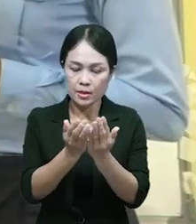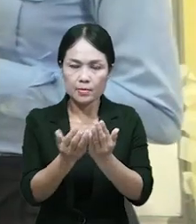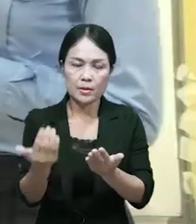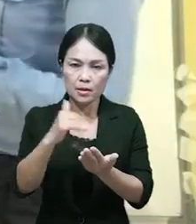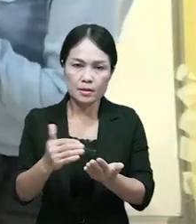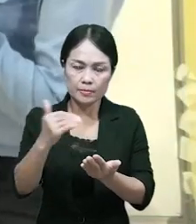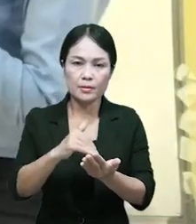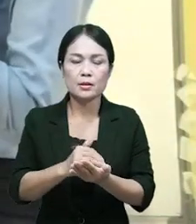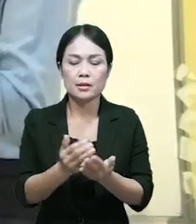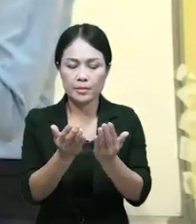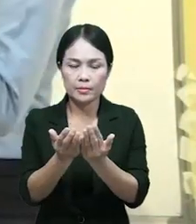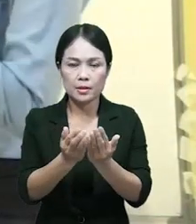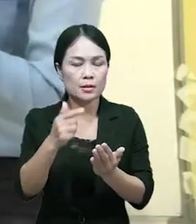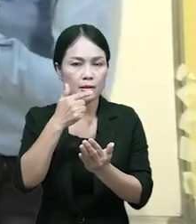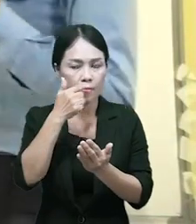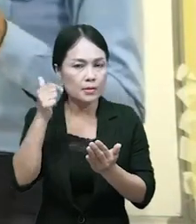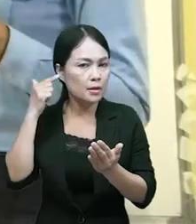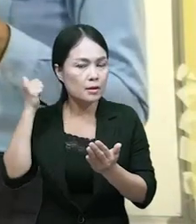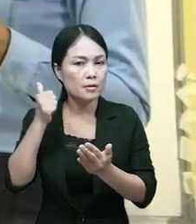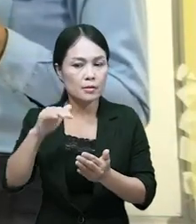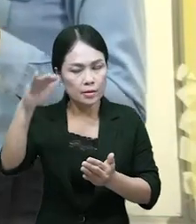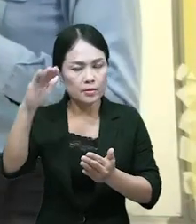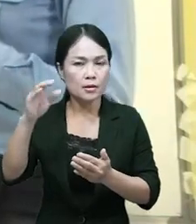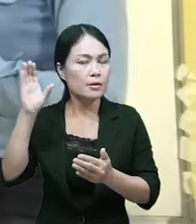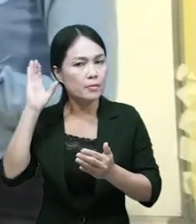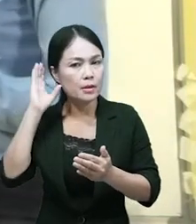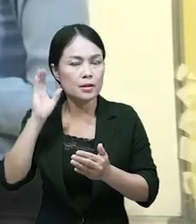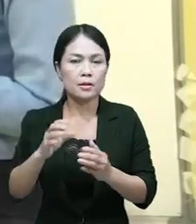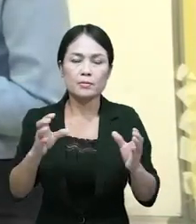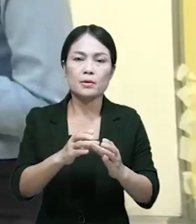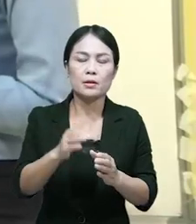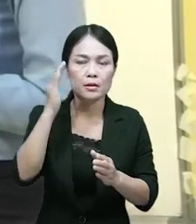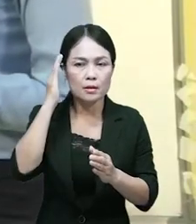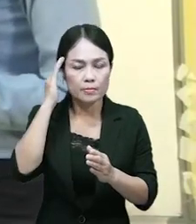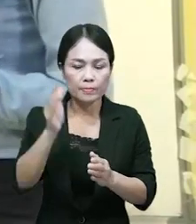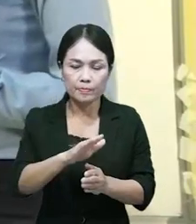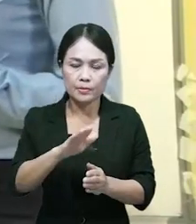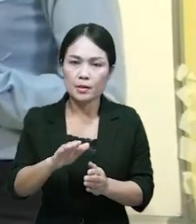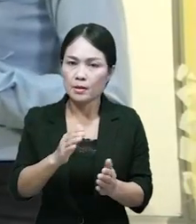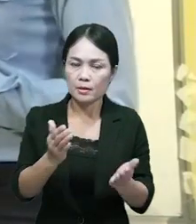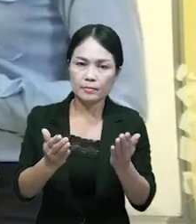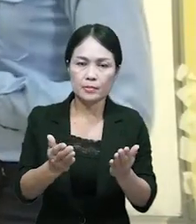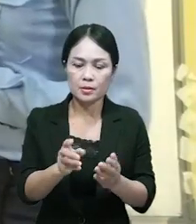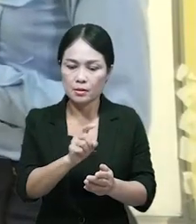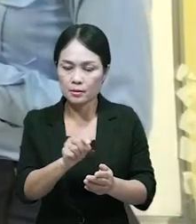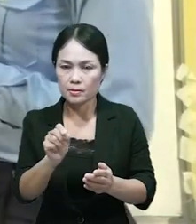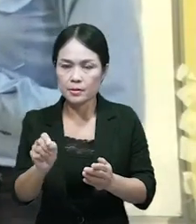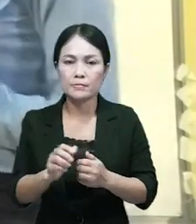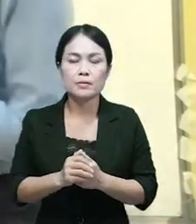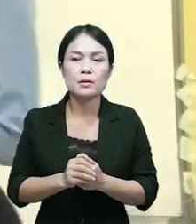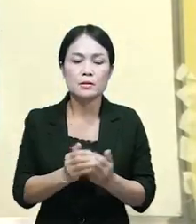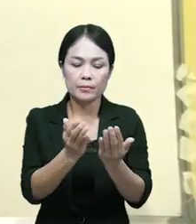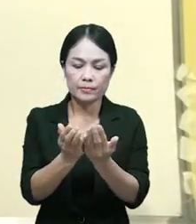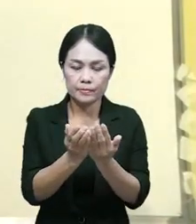ណាដោយអានឲ្យប៉ាឬម៉ាក់ស្ដាប់ឬក៏បងដើម្បីពួកគាត់អាចដឹងថាកូននៅស្ទើរត្រង់ណាអីចឹងណាកូនណាហើយអានកូ